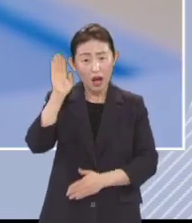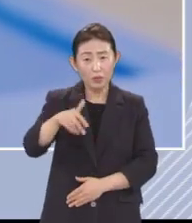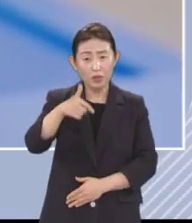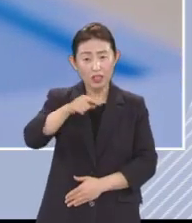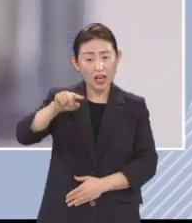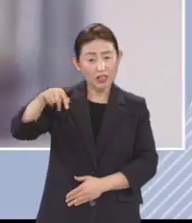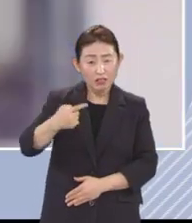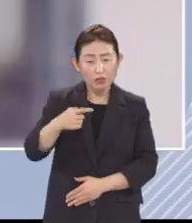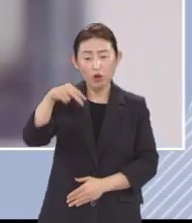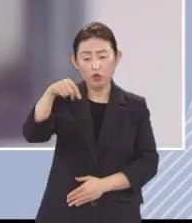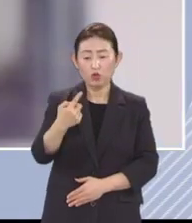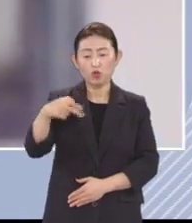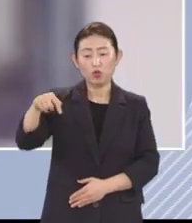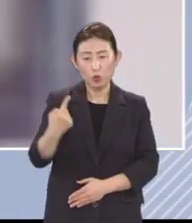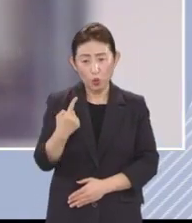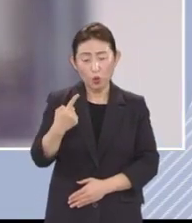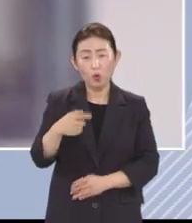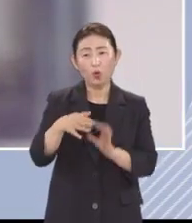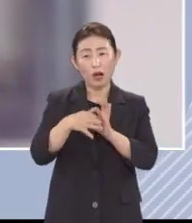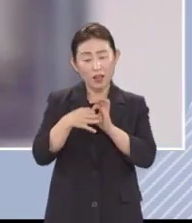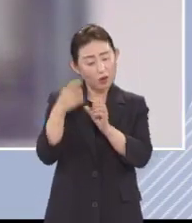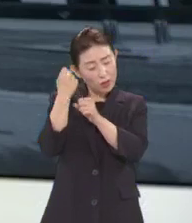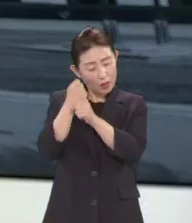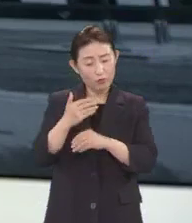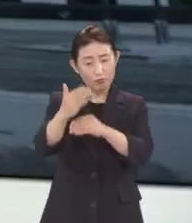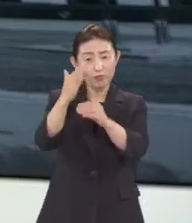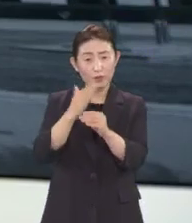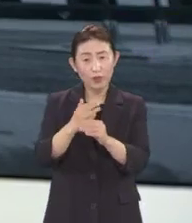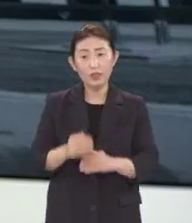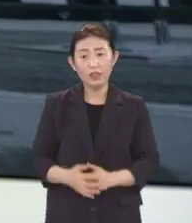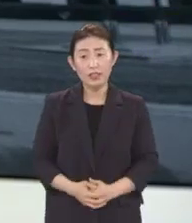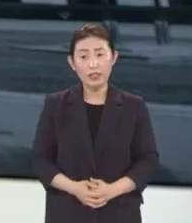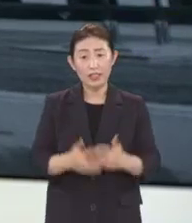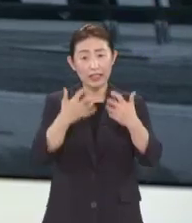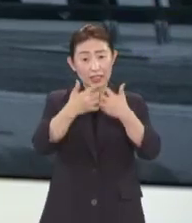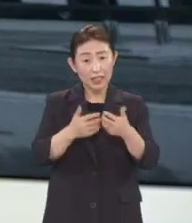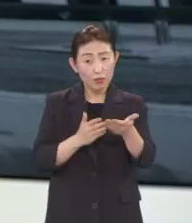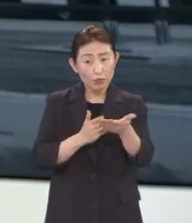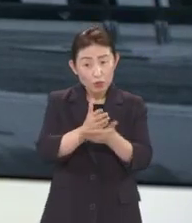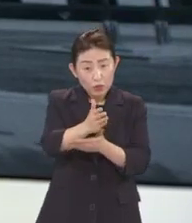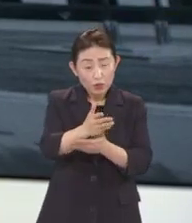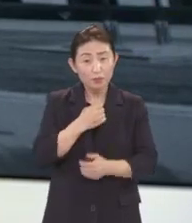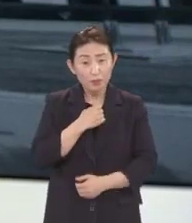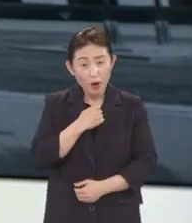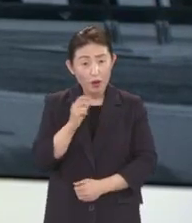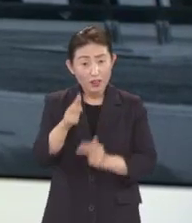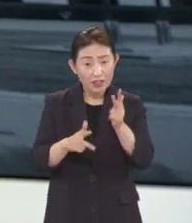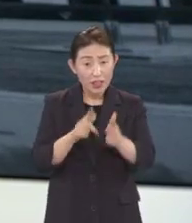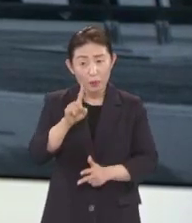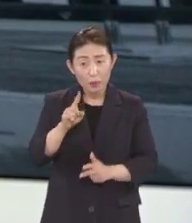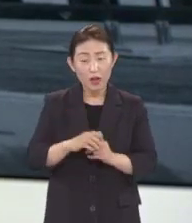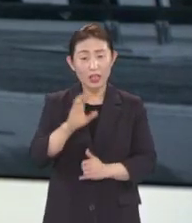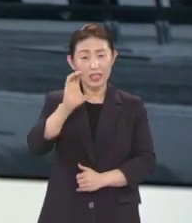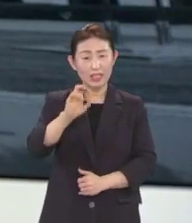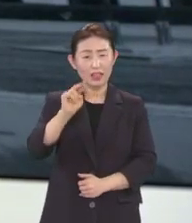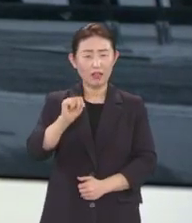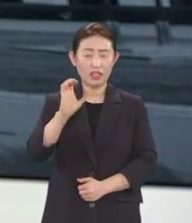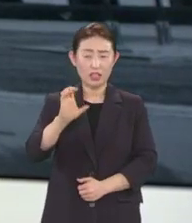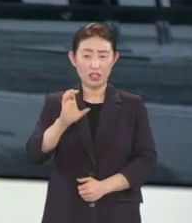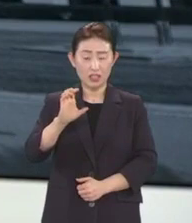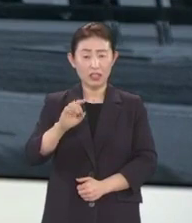수소 가스 터빈을 현재 개발을 진행을 하고 있습니다. 기계 분야에서 또 하나의 또 숙원 사업이 CNC의